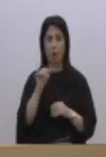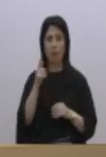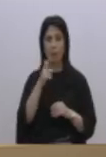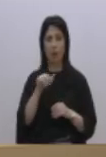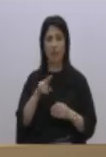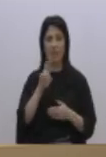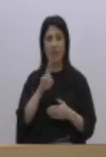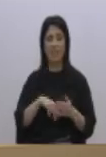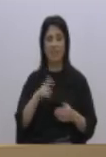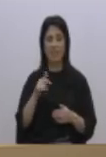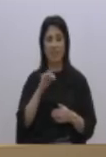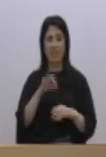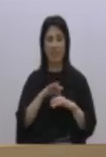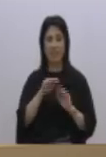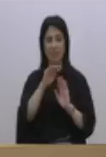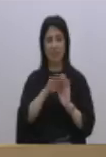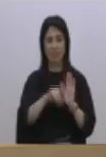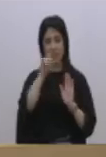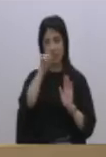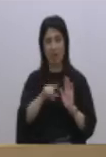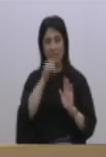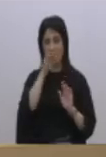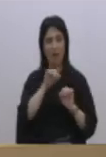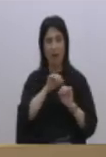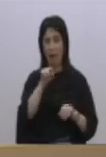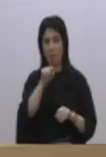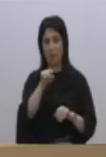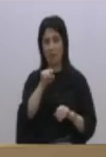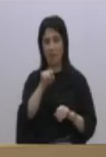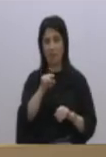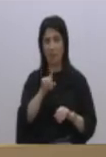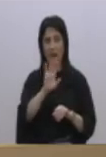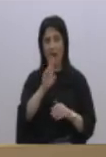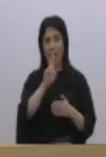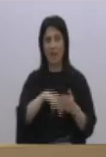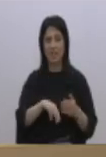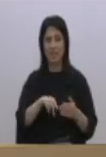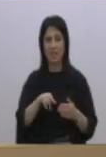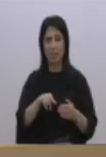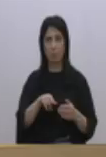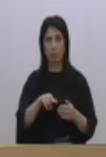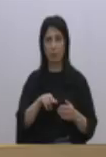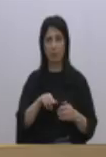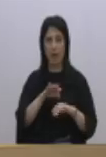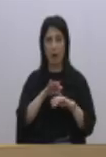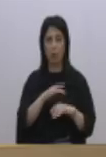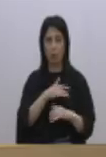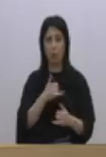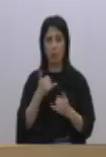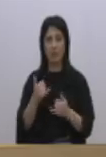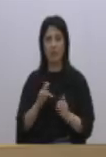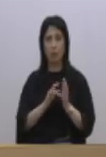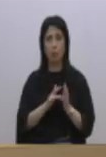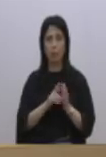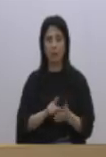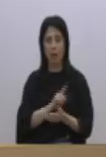მხოლოდ ლიცენზირებული გიდების სია და ვერავინ ვერ გაბედავს რომ არალიცენზირებულმა გაუწიოს მომსახურება